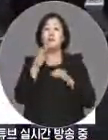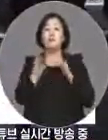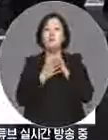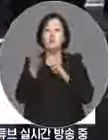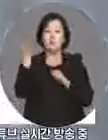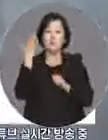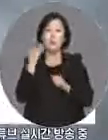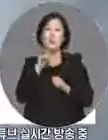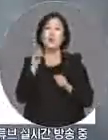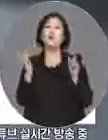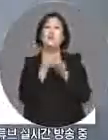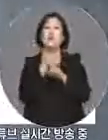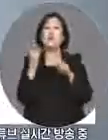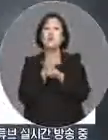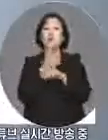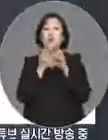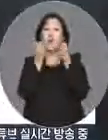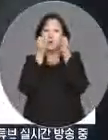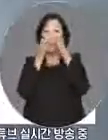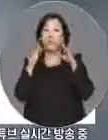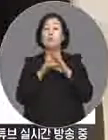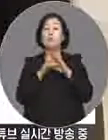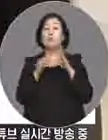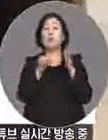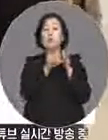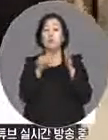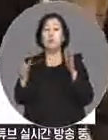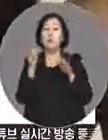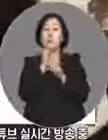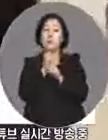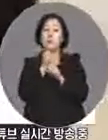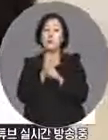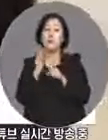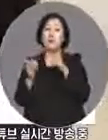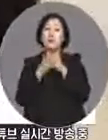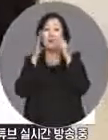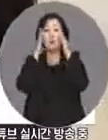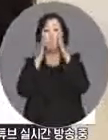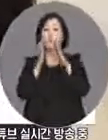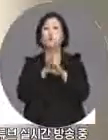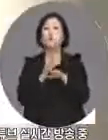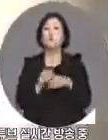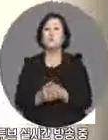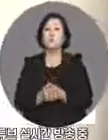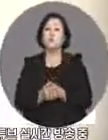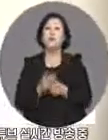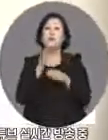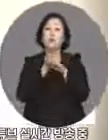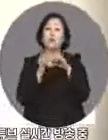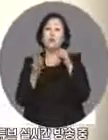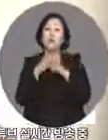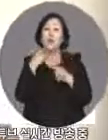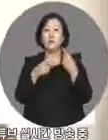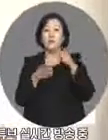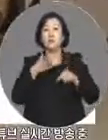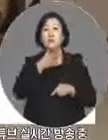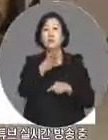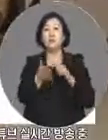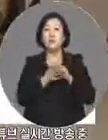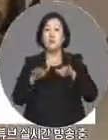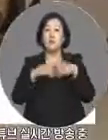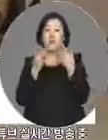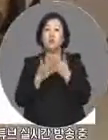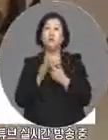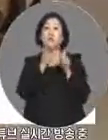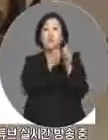떨쳐내고 울산의 새로운 문화 랜드마크가 될 것으로 주목받고 있습니다. 이런 가운데 정치권에서도 세기의